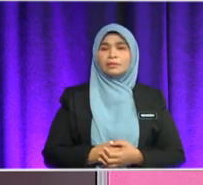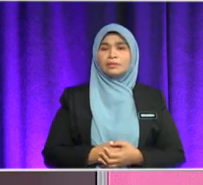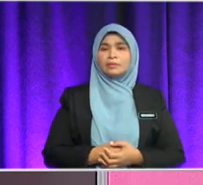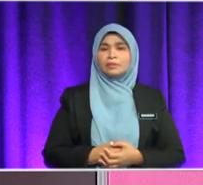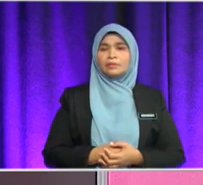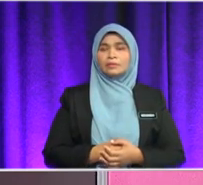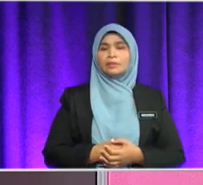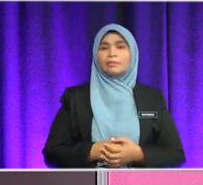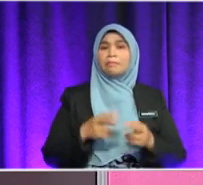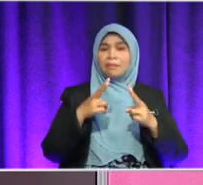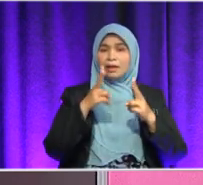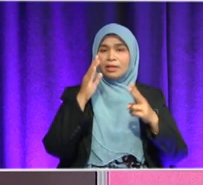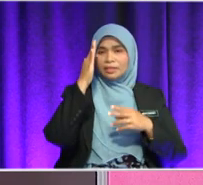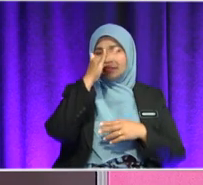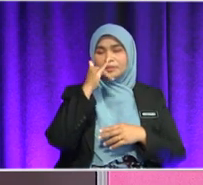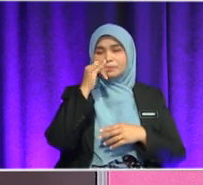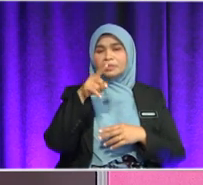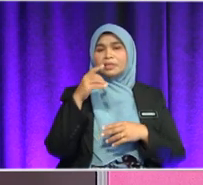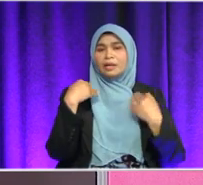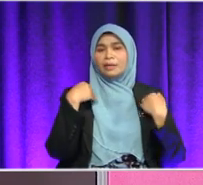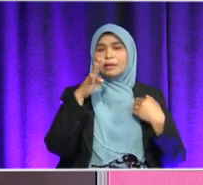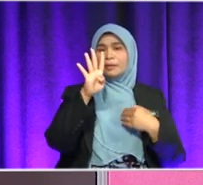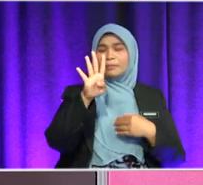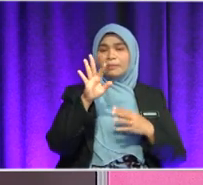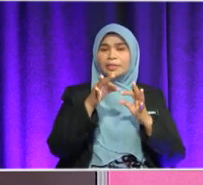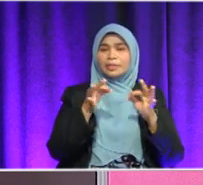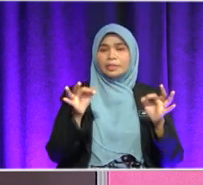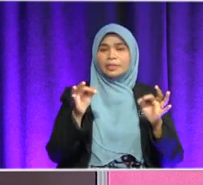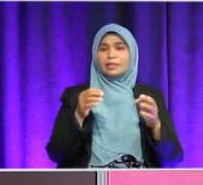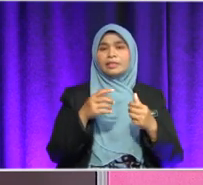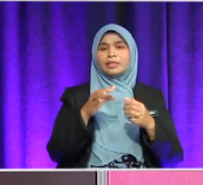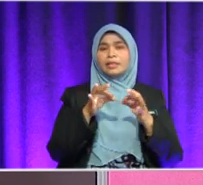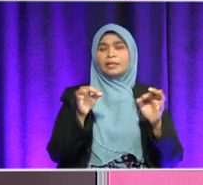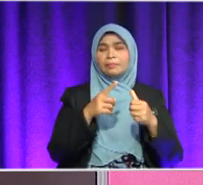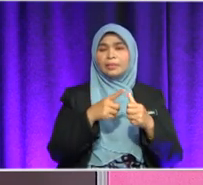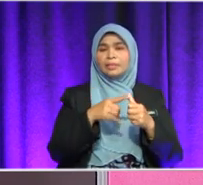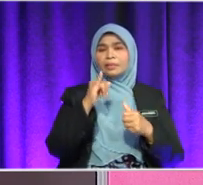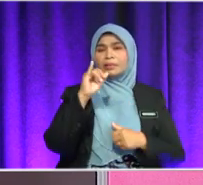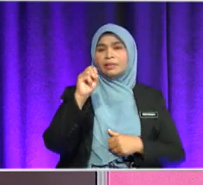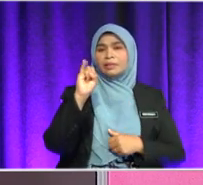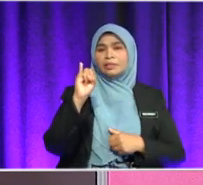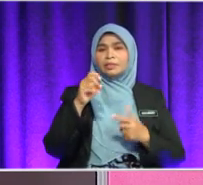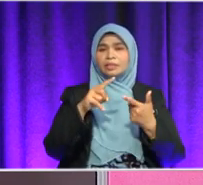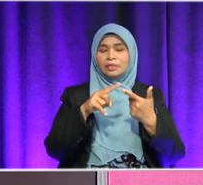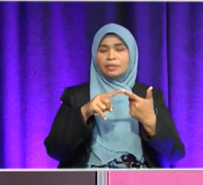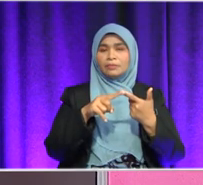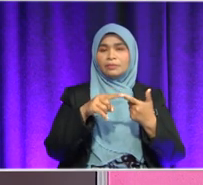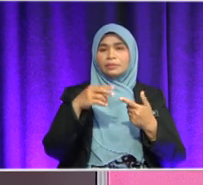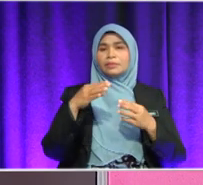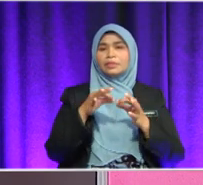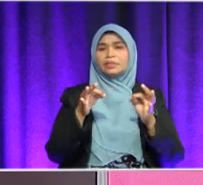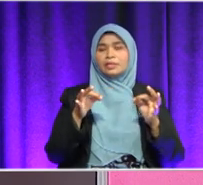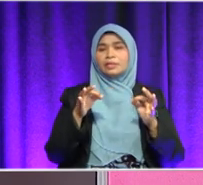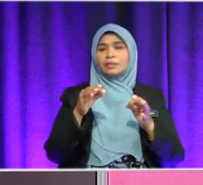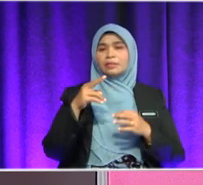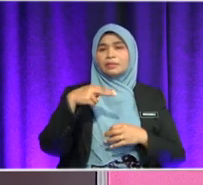paling cantiknya ada 4 ayat ayat yang pertama isi ayat yang keluhuran ayat yang ketiga ukuran